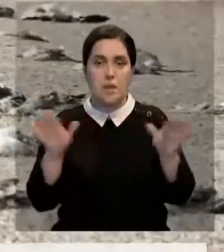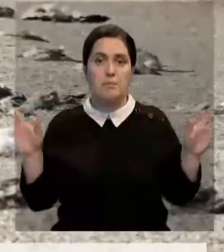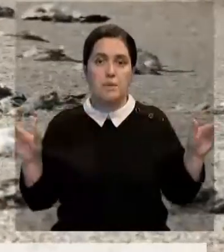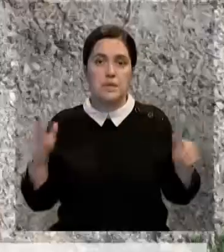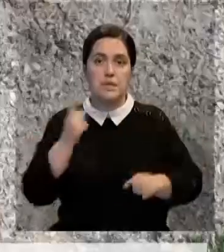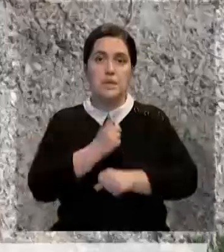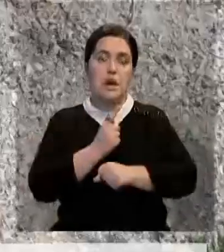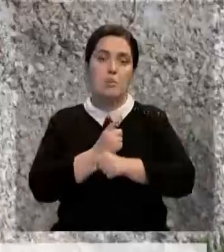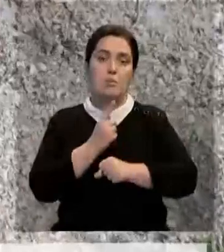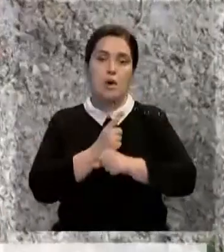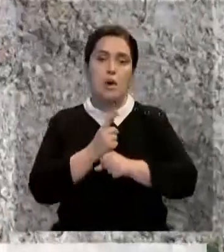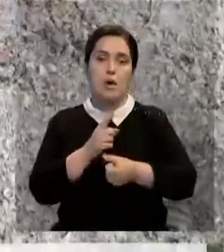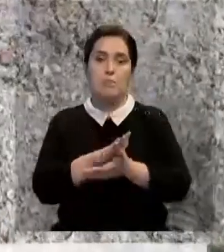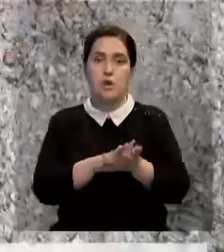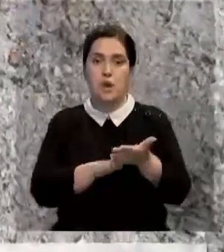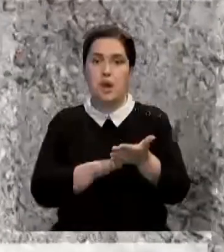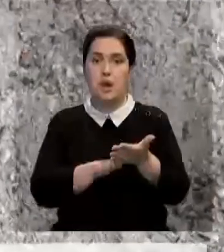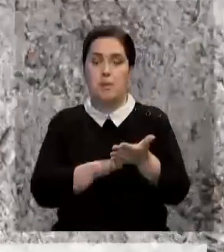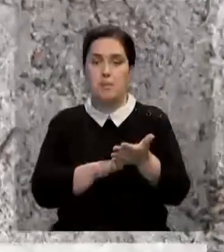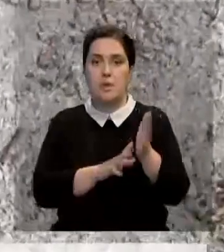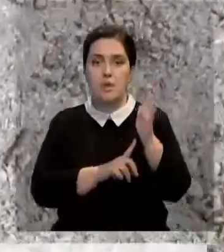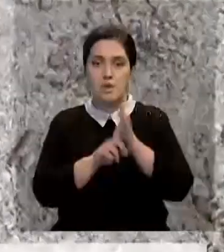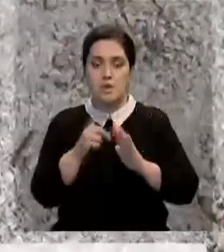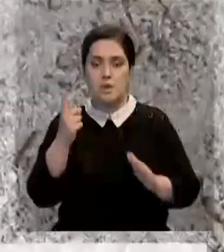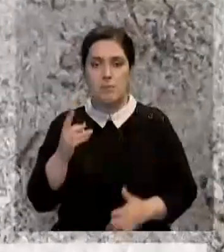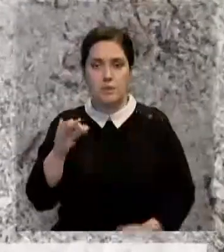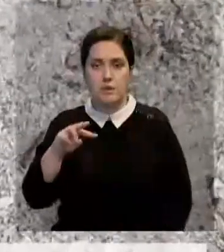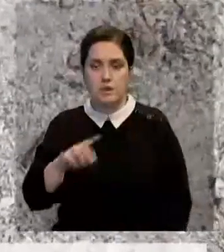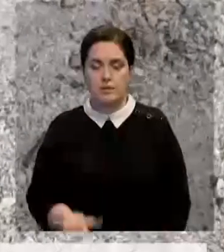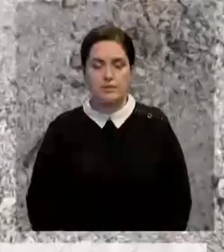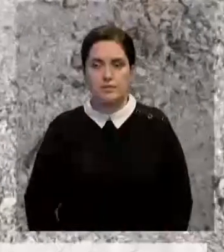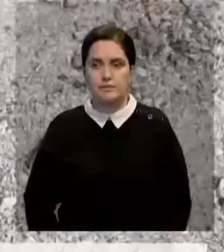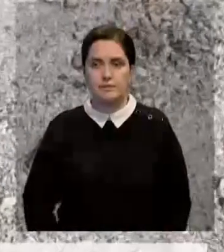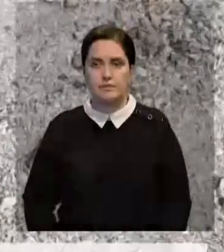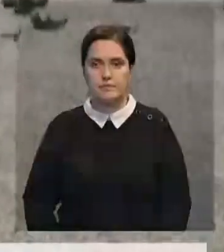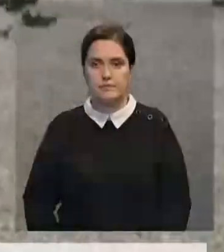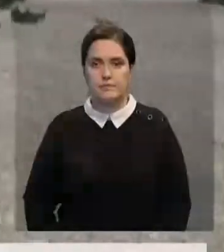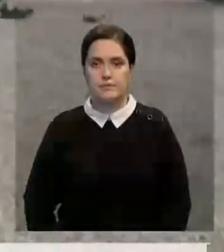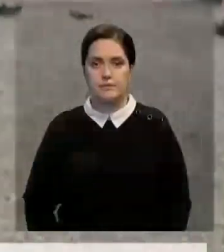домашних птиц. Запрет на охоту на пернатых продлили. Обычный сезон начинался 1 июля.